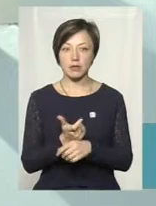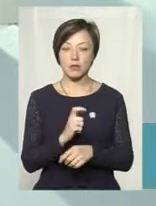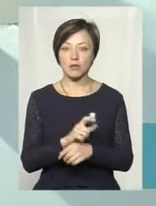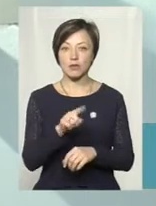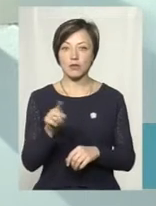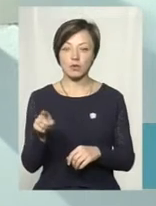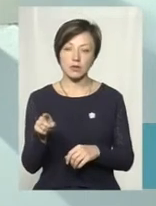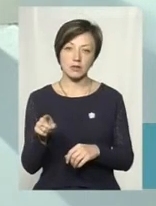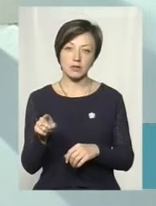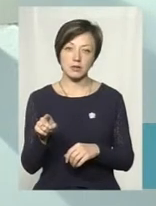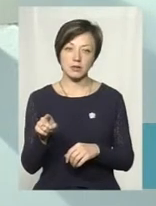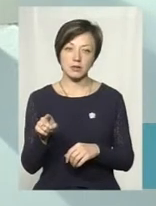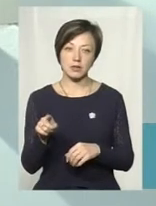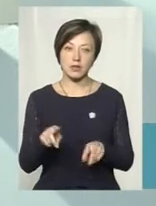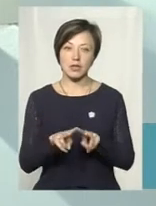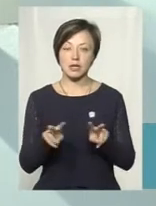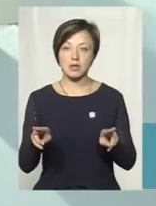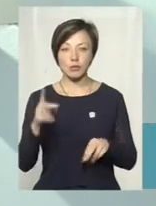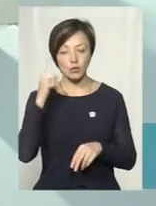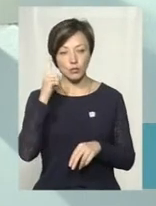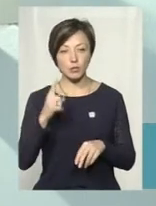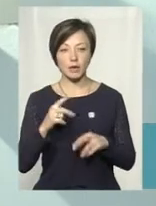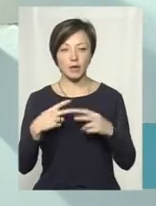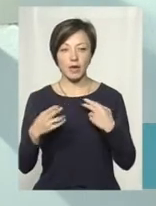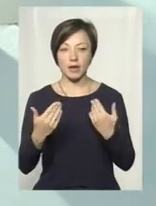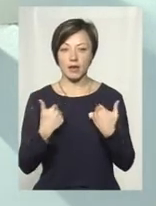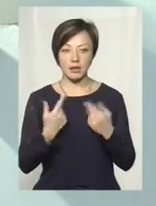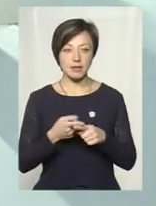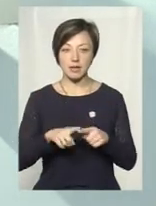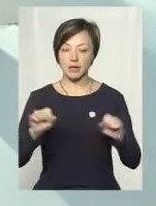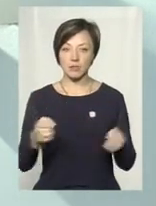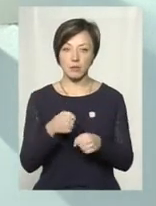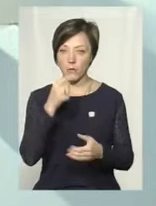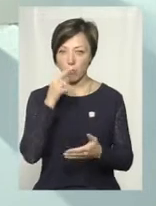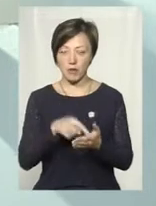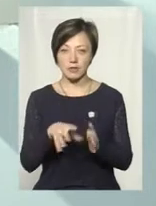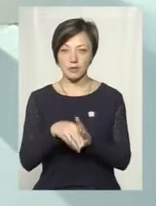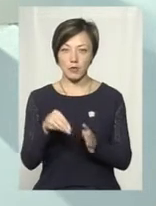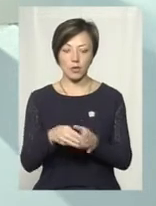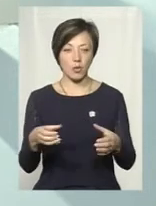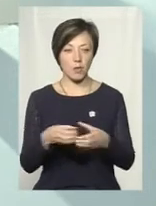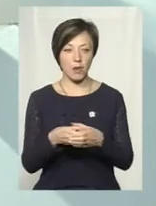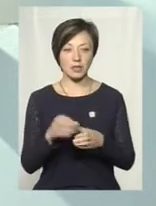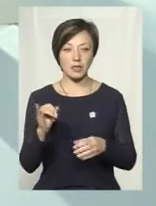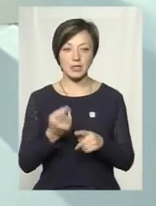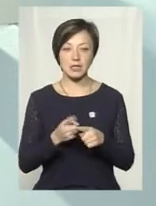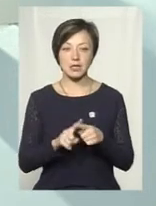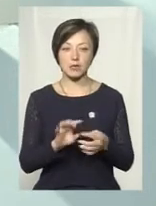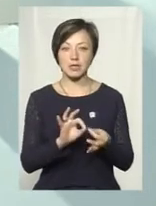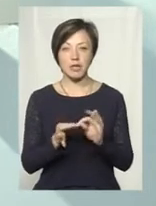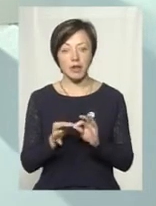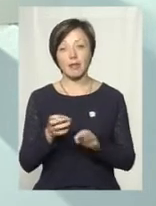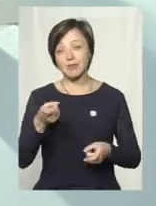вони так само думають, як і я, що це нереально попасти в збірну команду, і це буде дуже